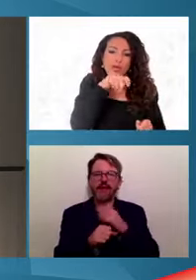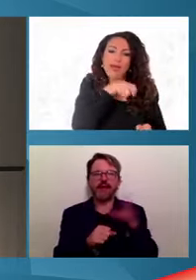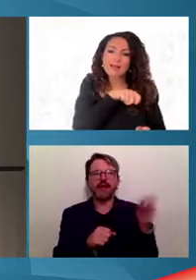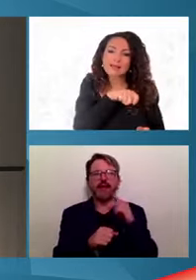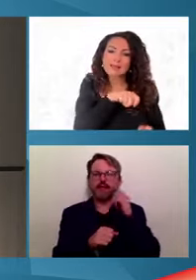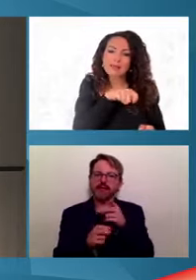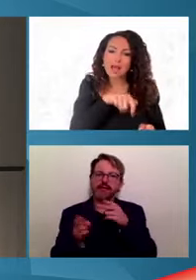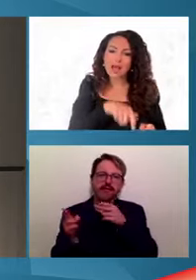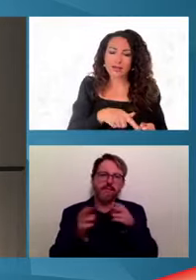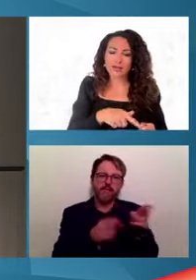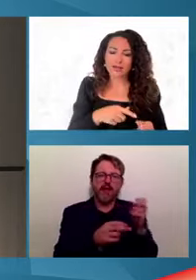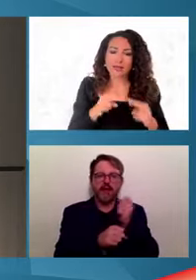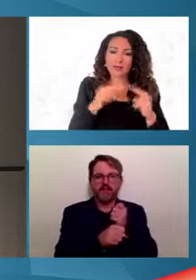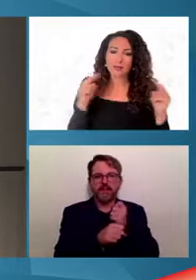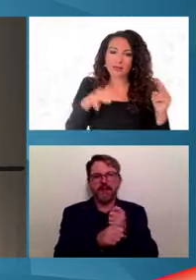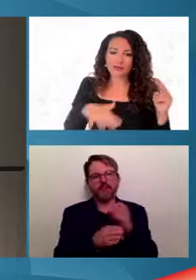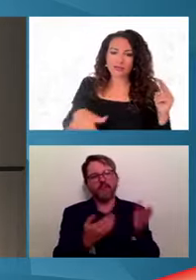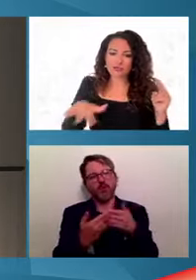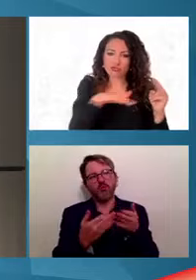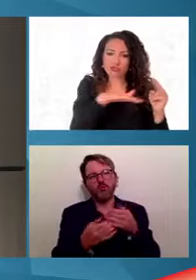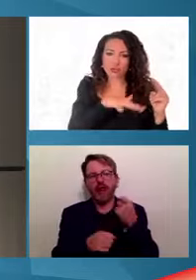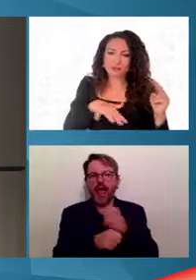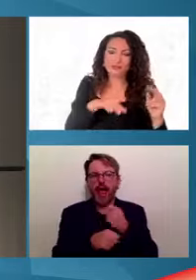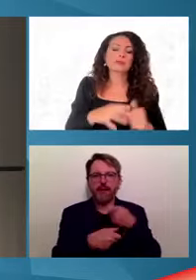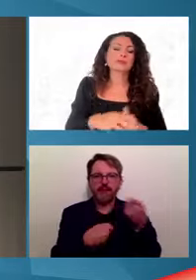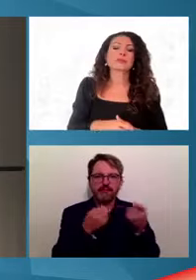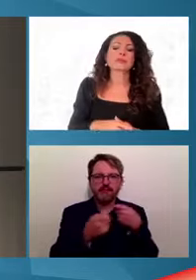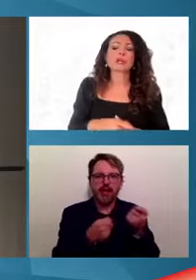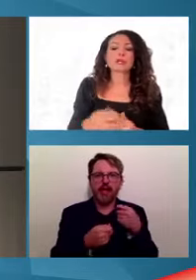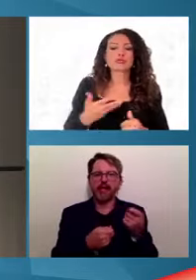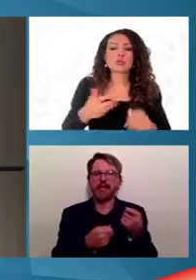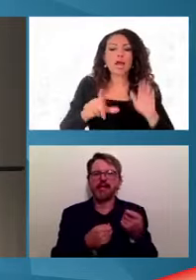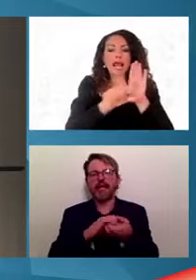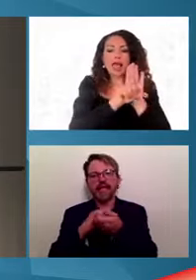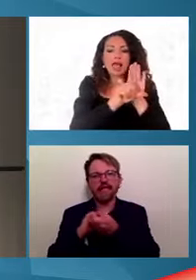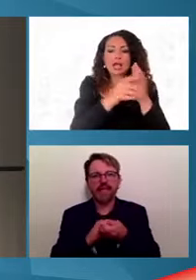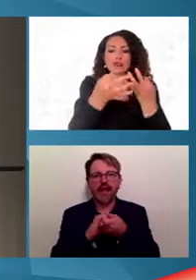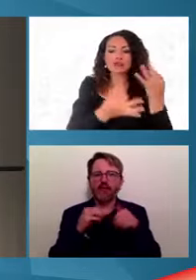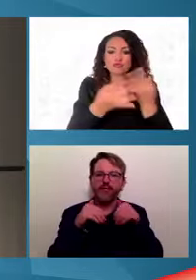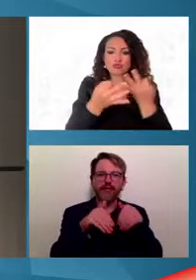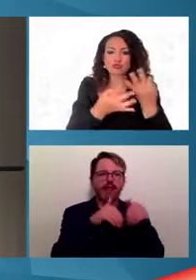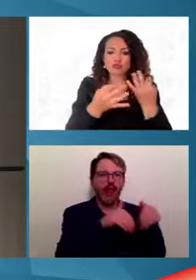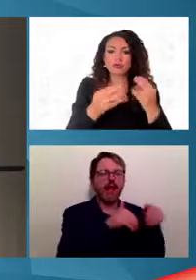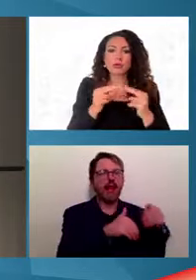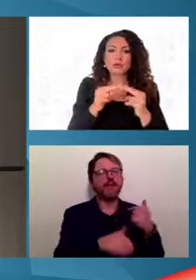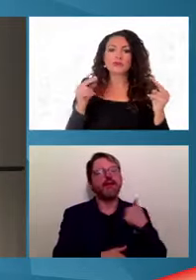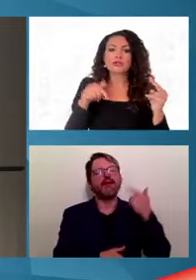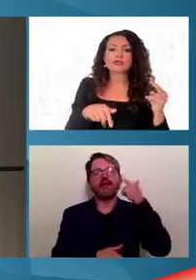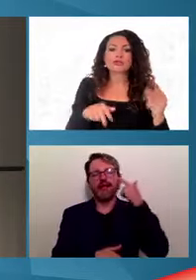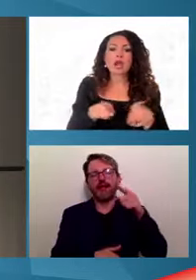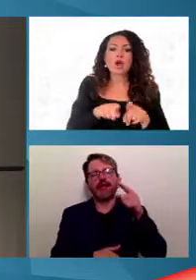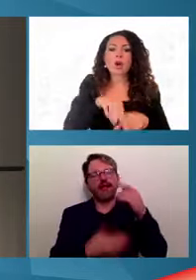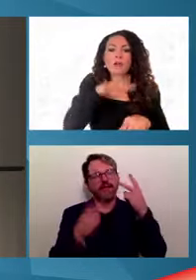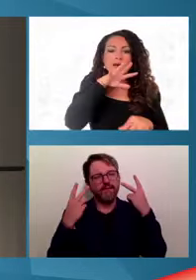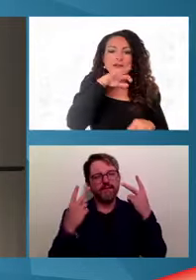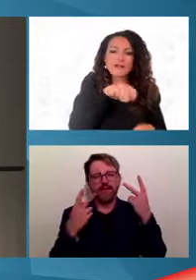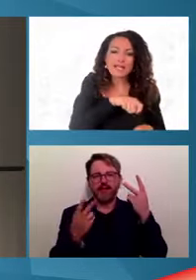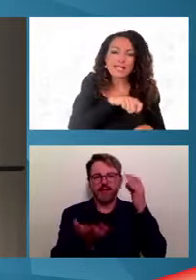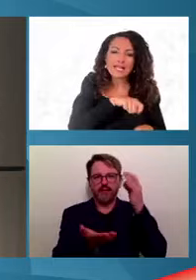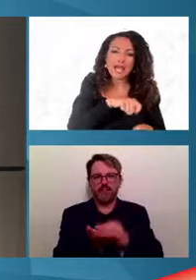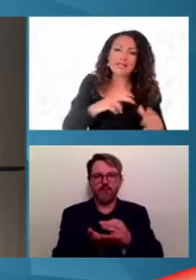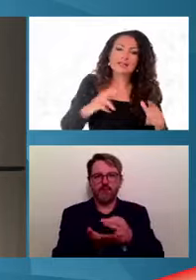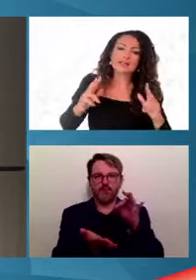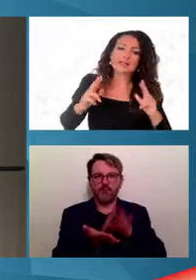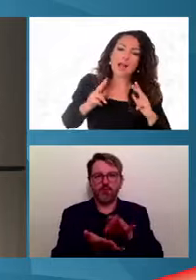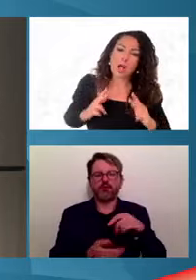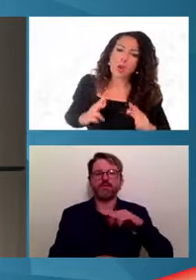zu machen, ob es um den Arbeitsmarkt geht, um gesellschaftliche Teilhabe geht. Ich denke, das ist ganz, ganz zentral. Der zweite wichtige Punkt